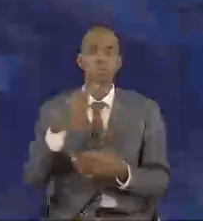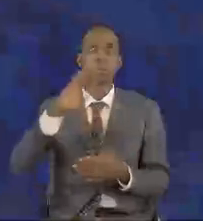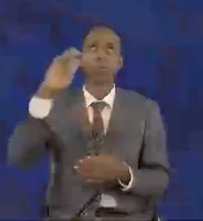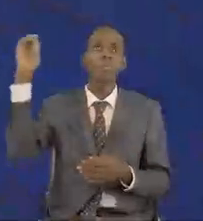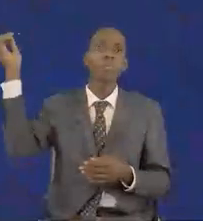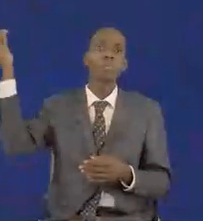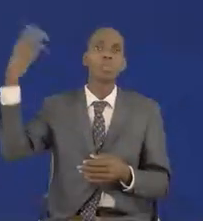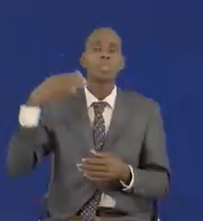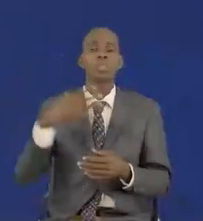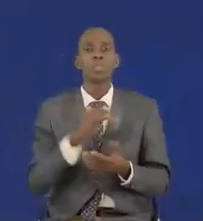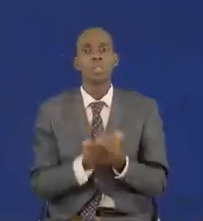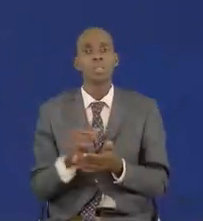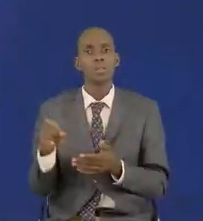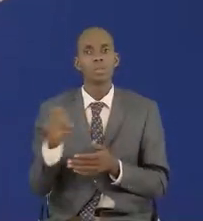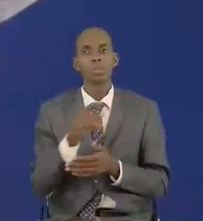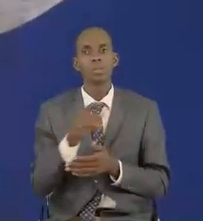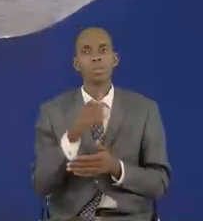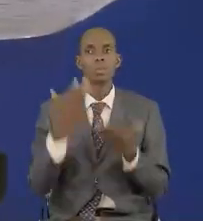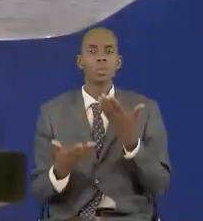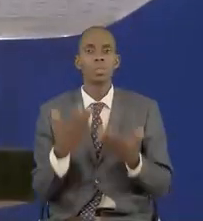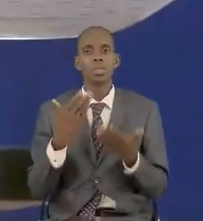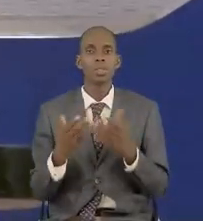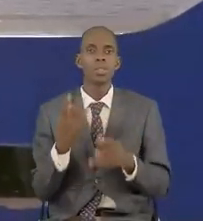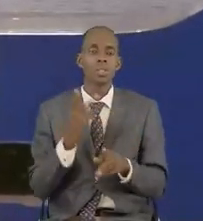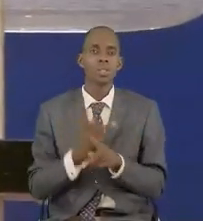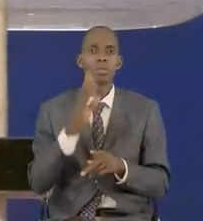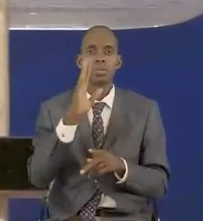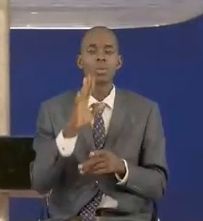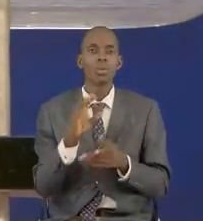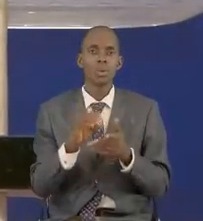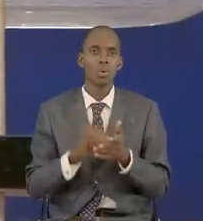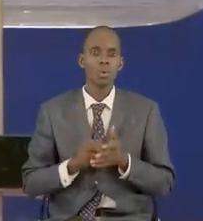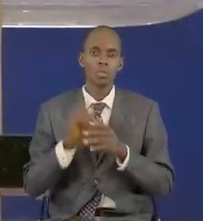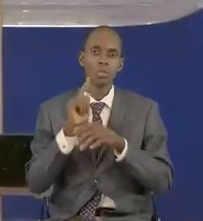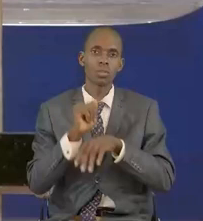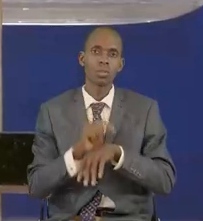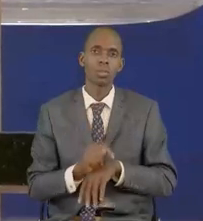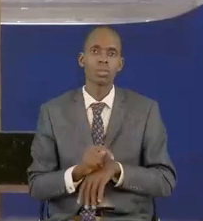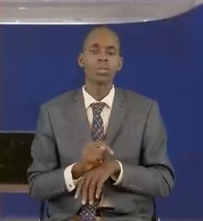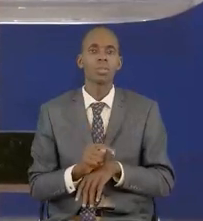grâce pour garder votre tradition